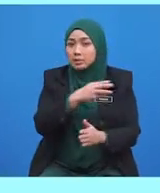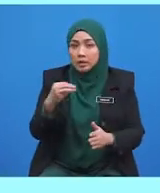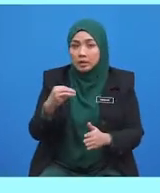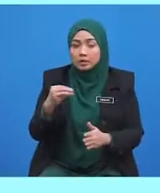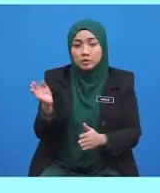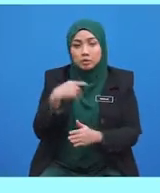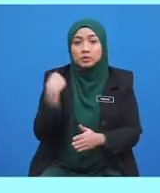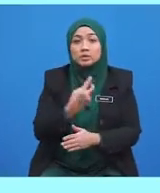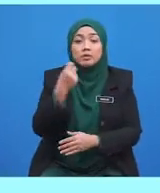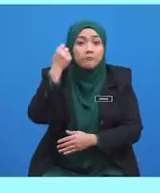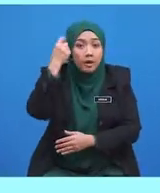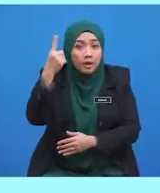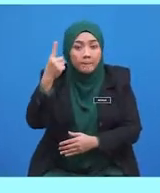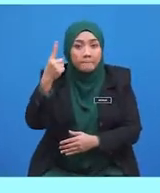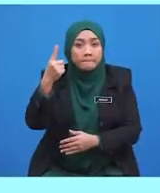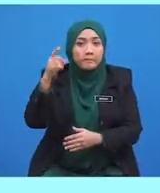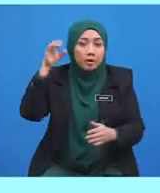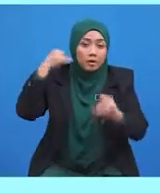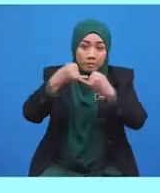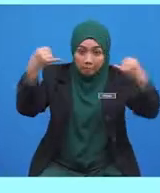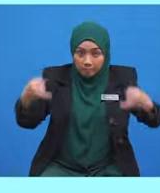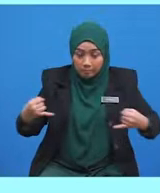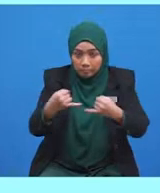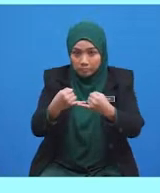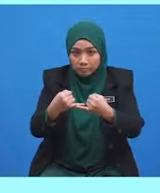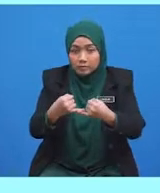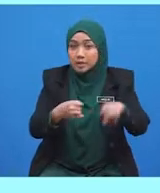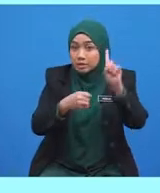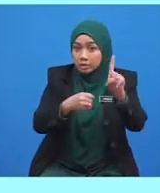di paparan. Perlu diingat ya,